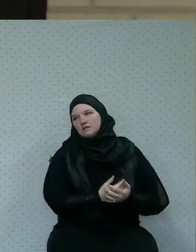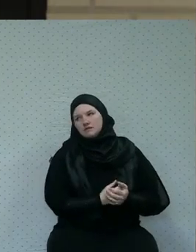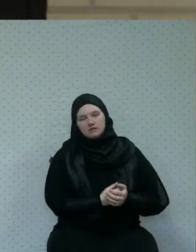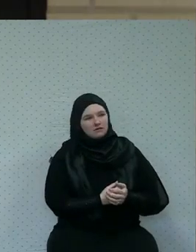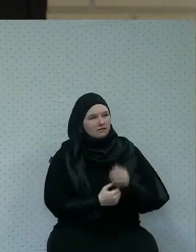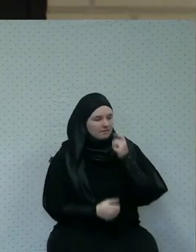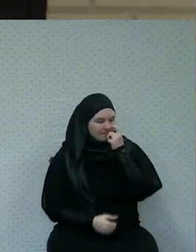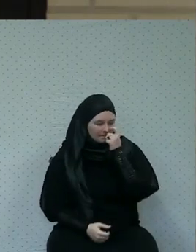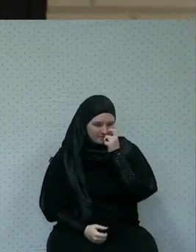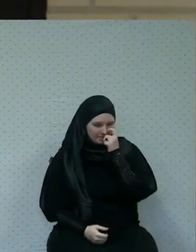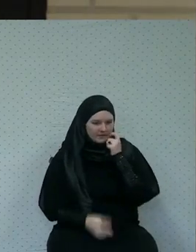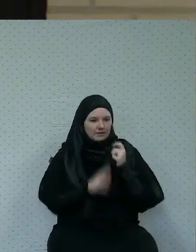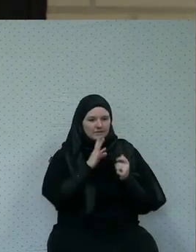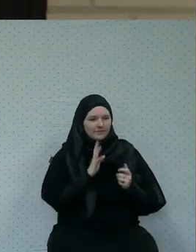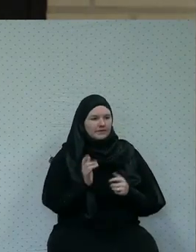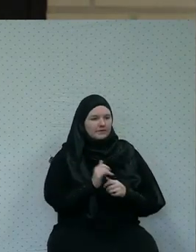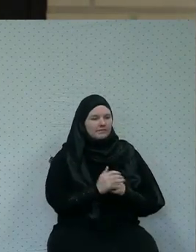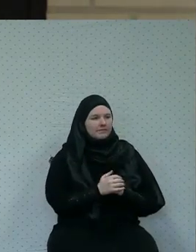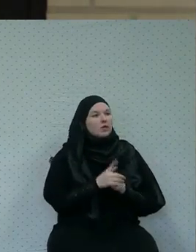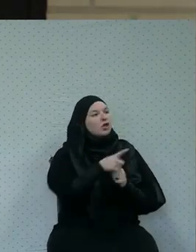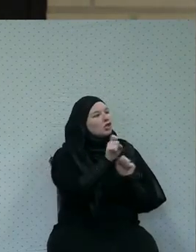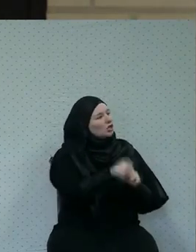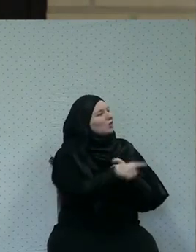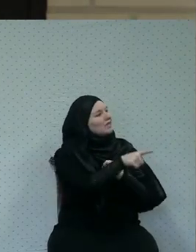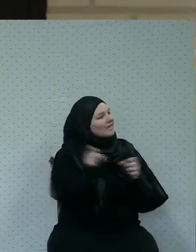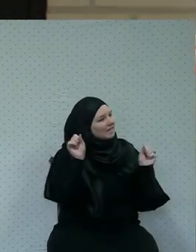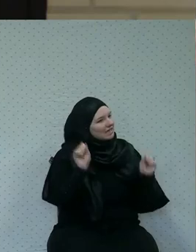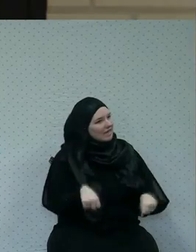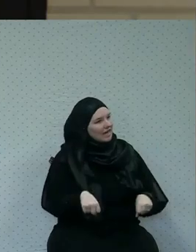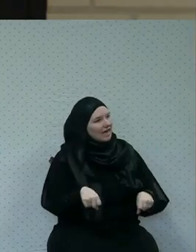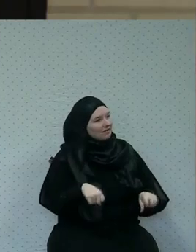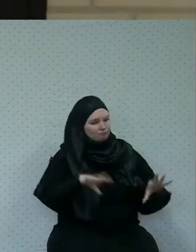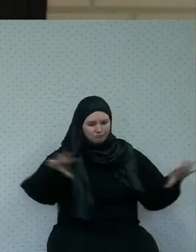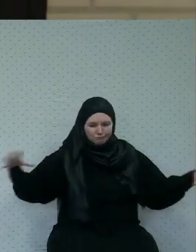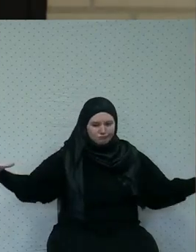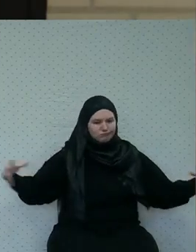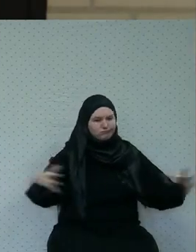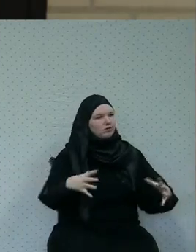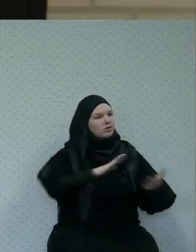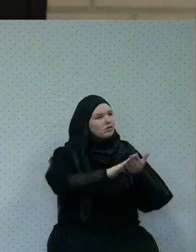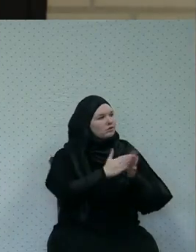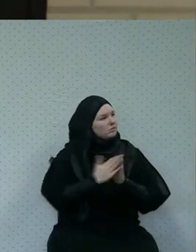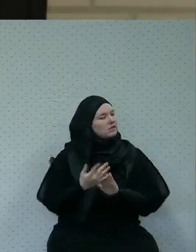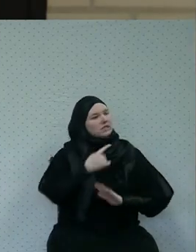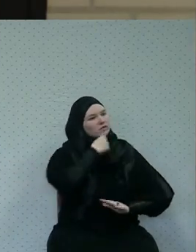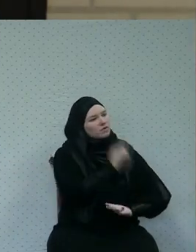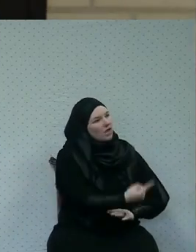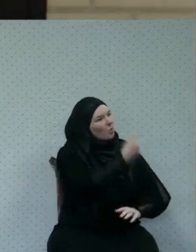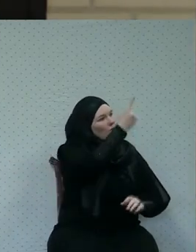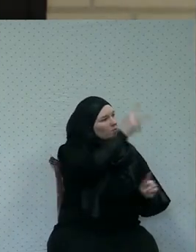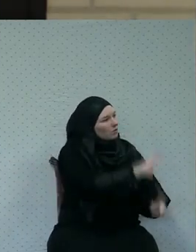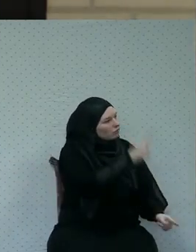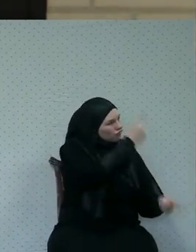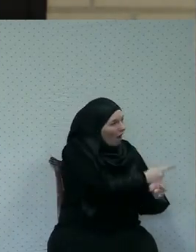إِنَّكَ لَا تَهْدِي مَنْ أَحْبَبْتَ. You can gather a whole community to tell somebody what is right and what's